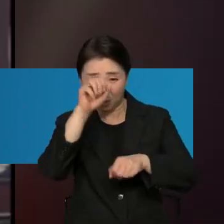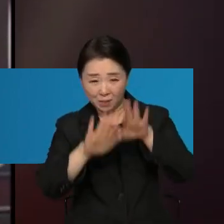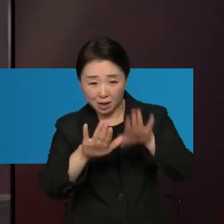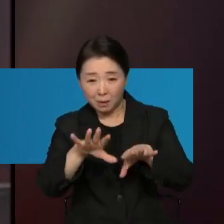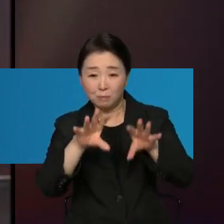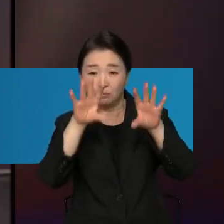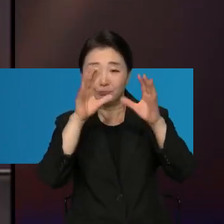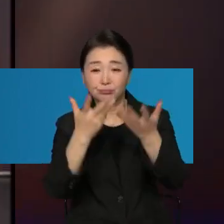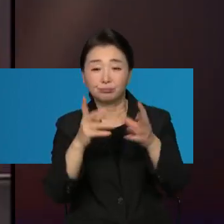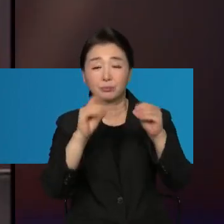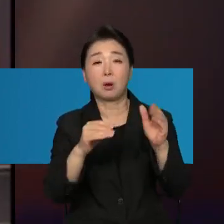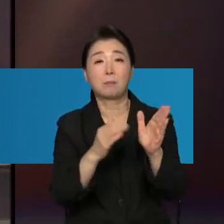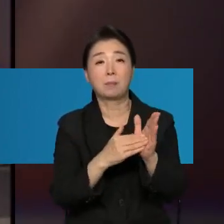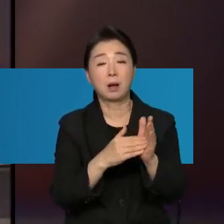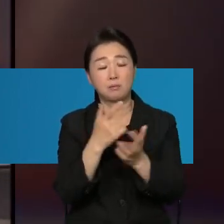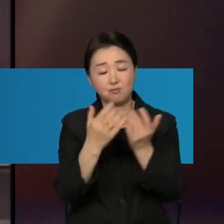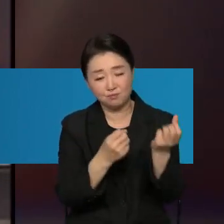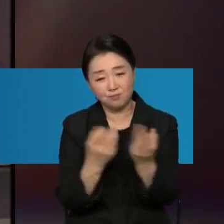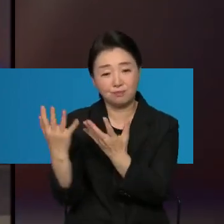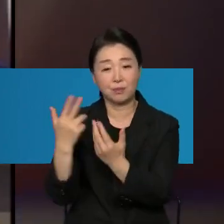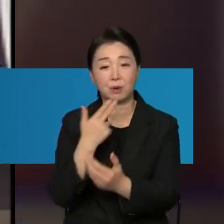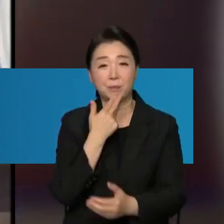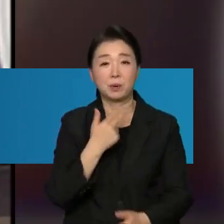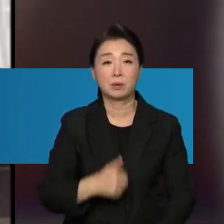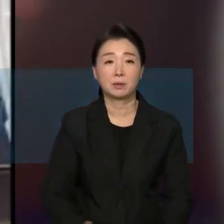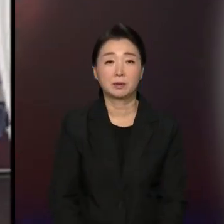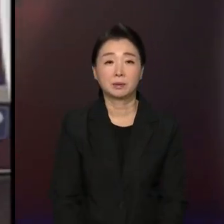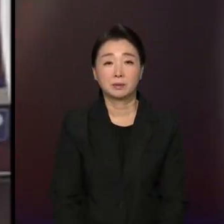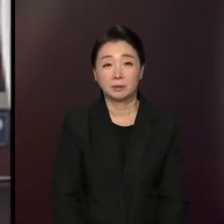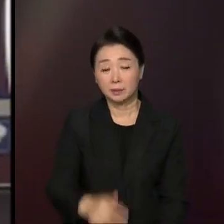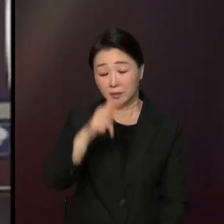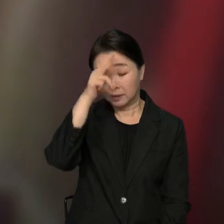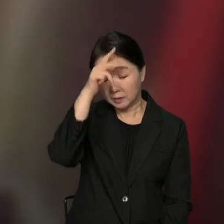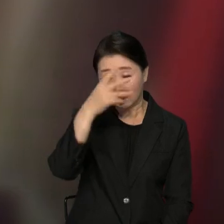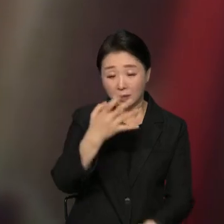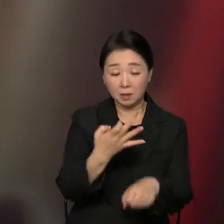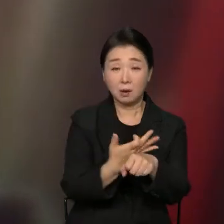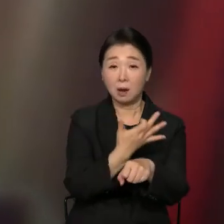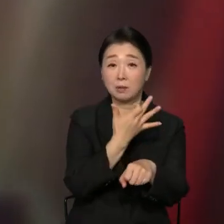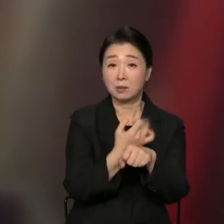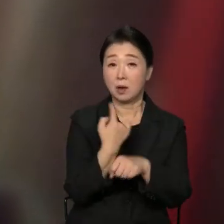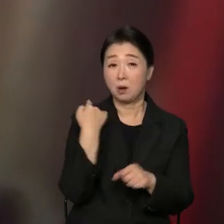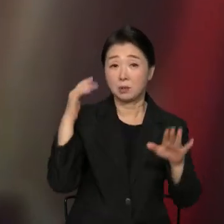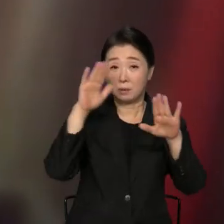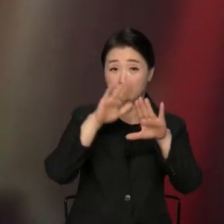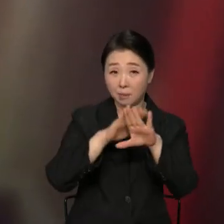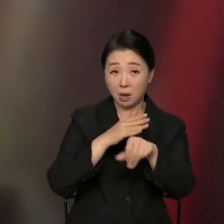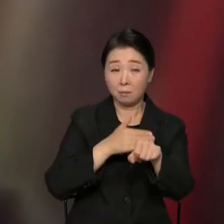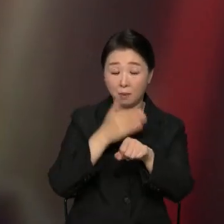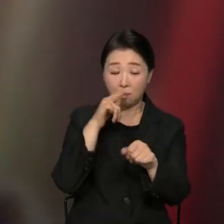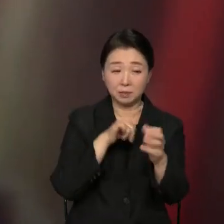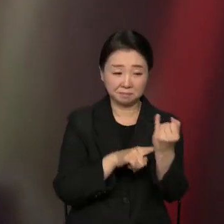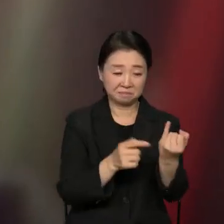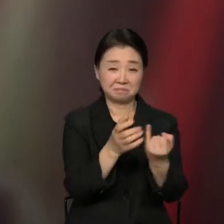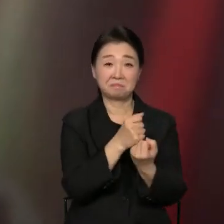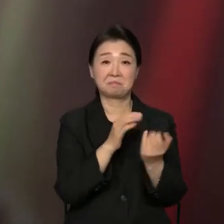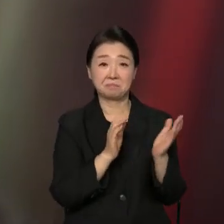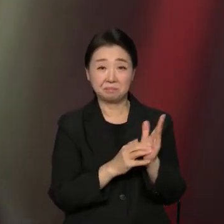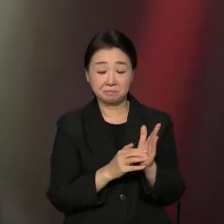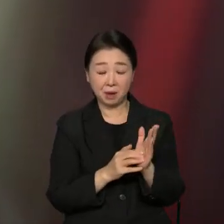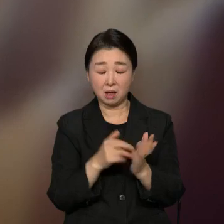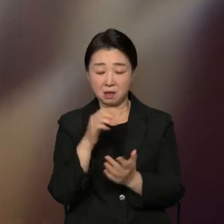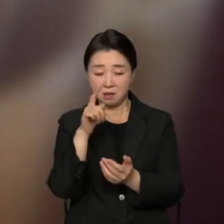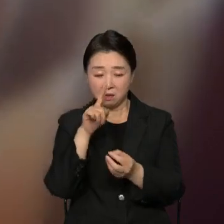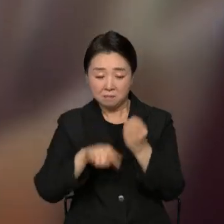불을 꺼서 다행히 큰 불로 번지지는 않았습니다 경찰은 19시간 만인 어젯밤 9시쯤 용의자를 체포해 방화 등의